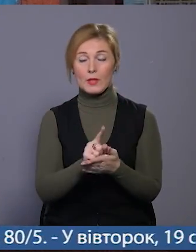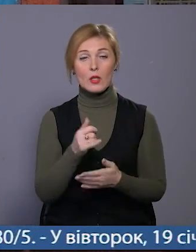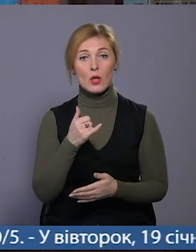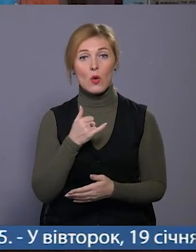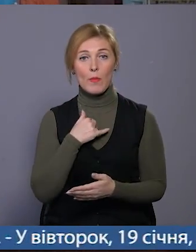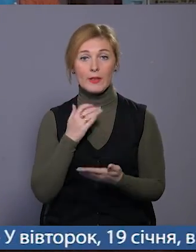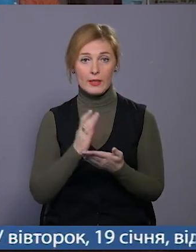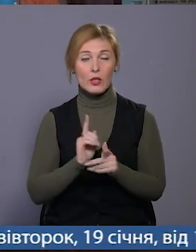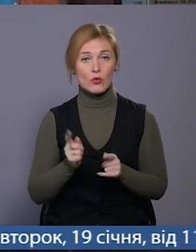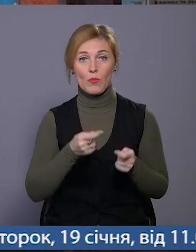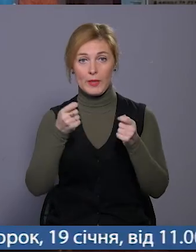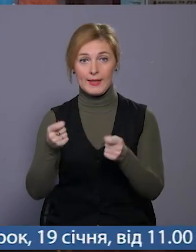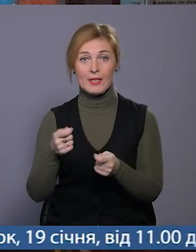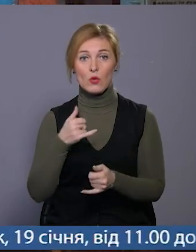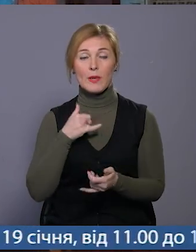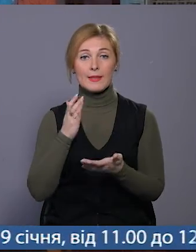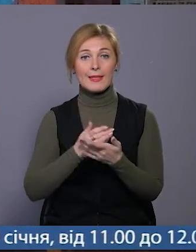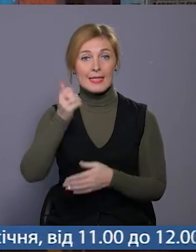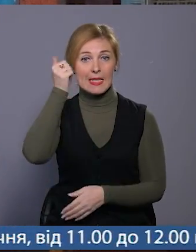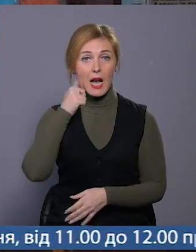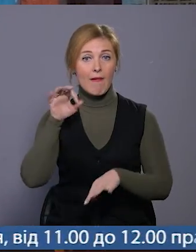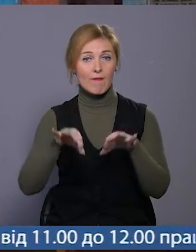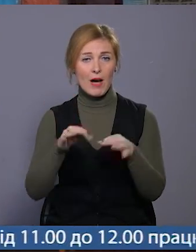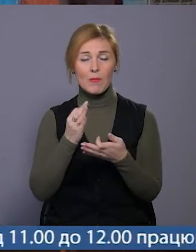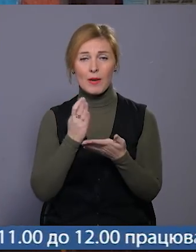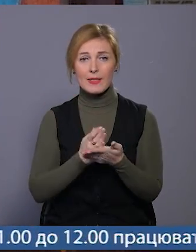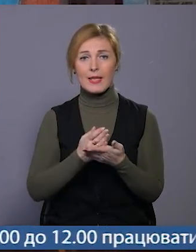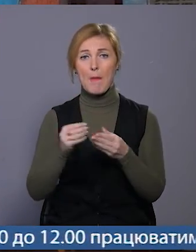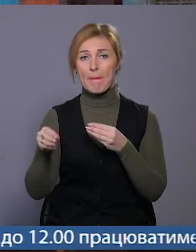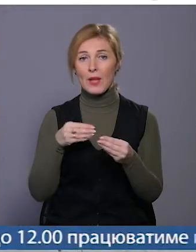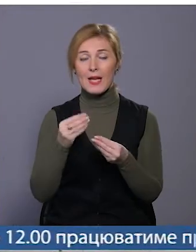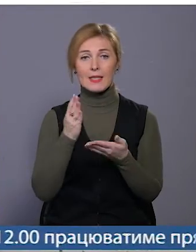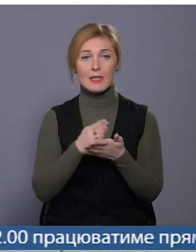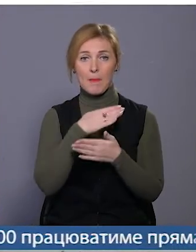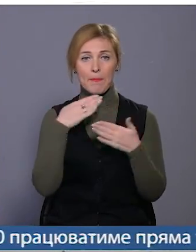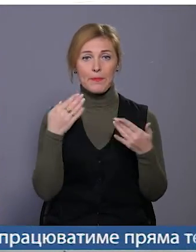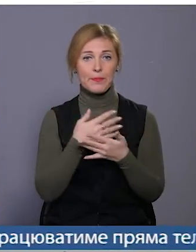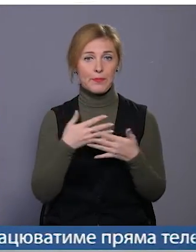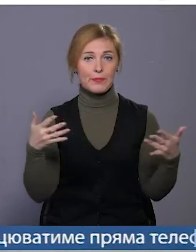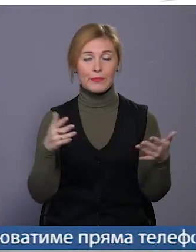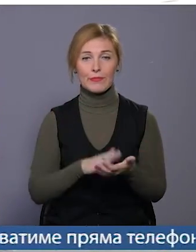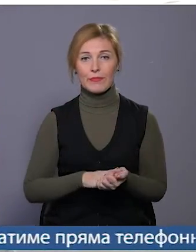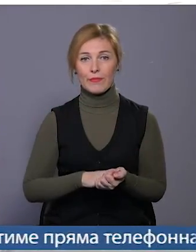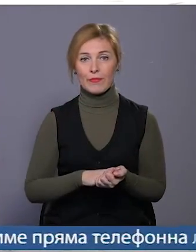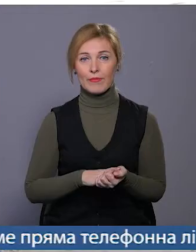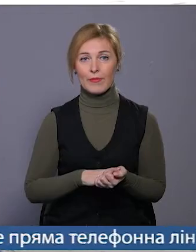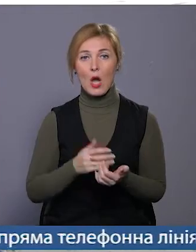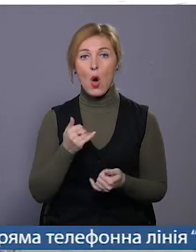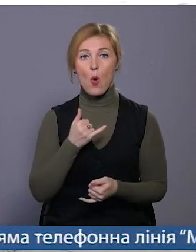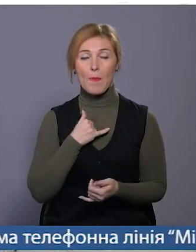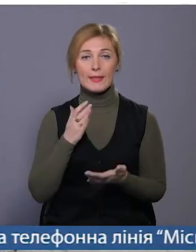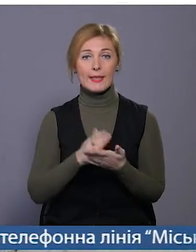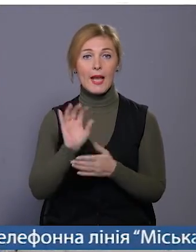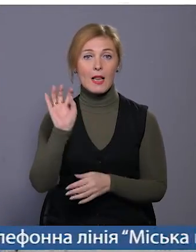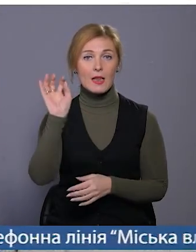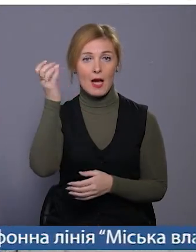да, да, в мене є стара фарба, є, ну, є, є, і пластик, і все. Є люминесцентні лампи, їх треба